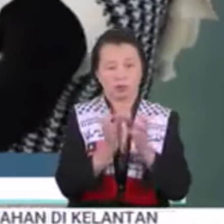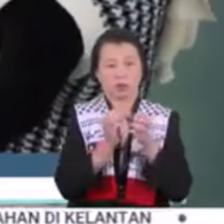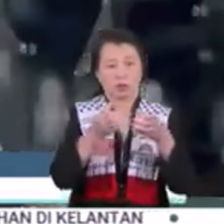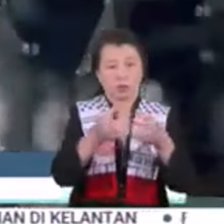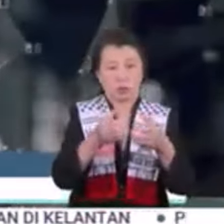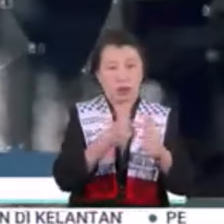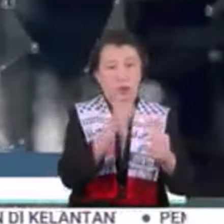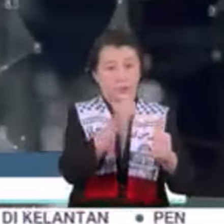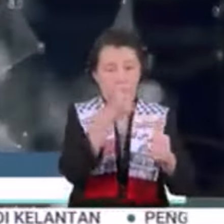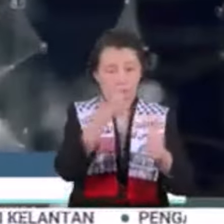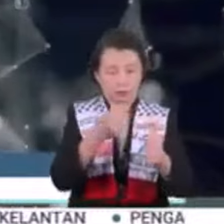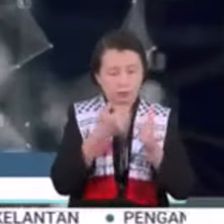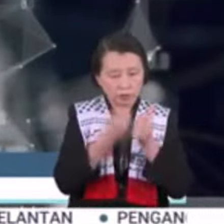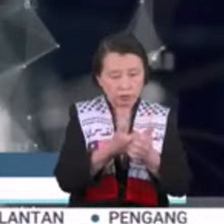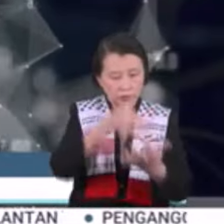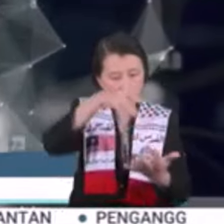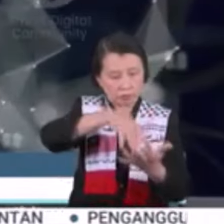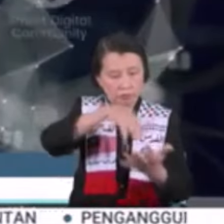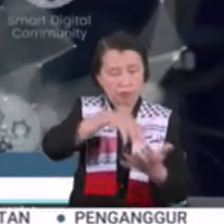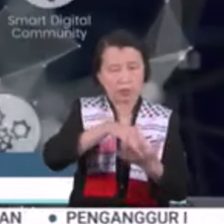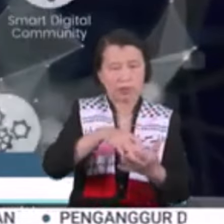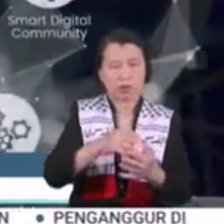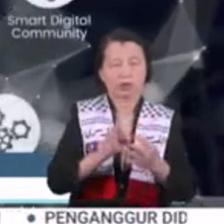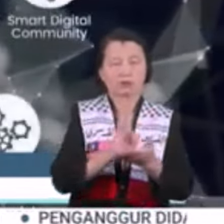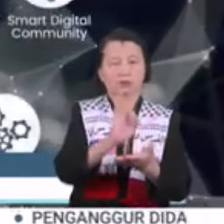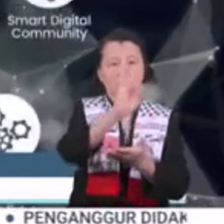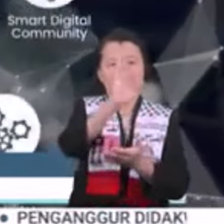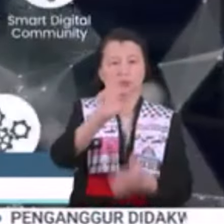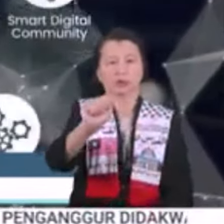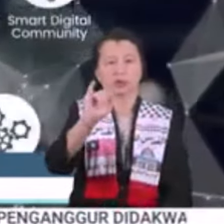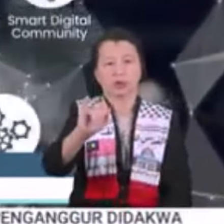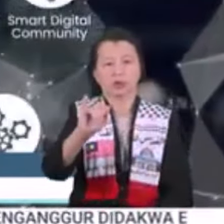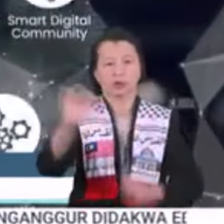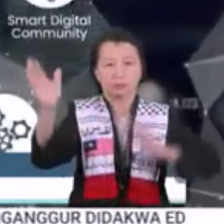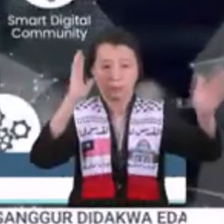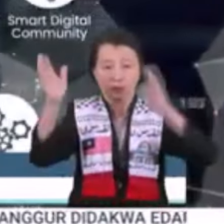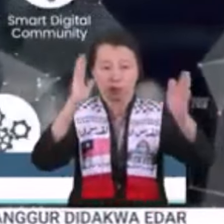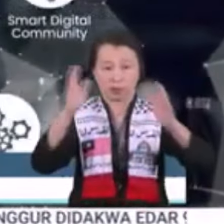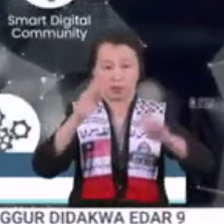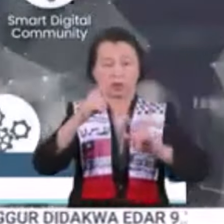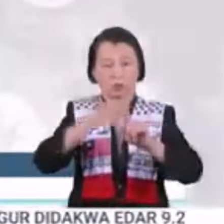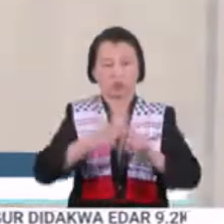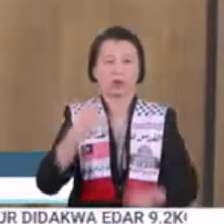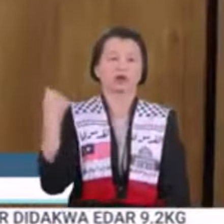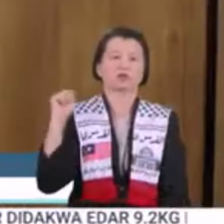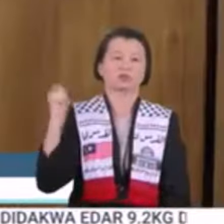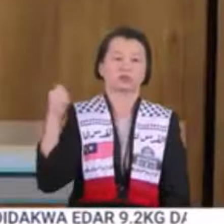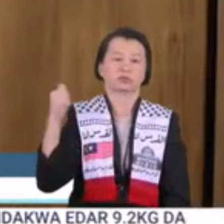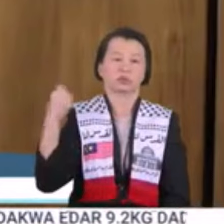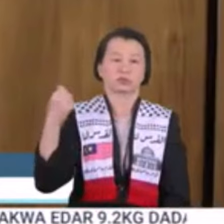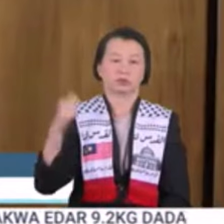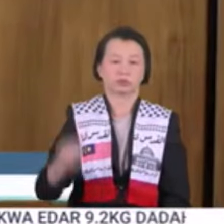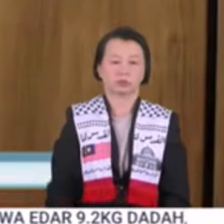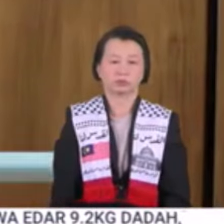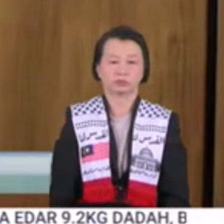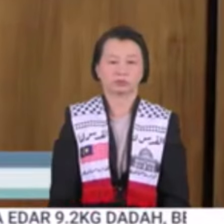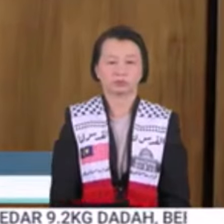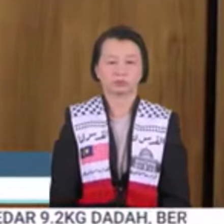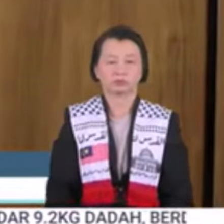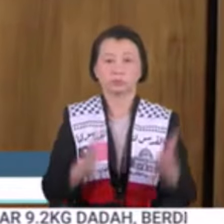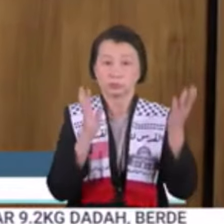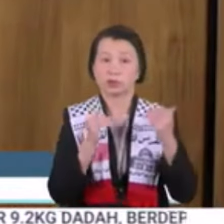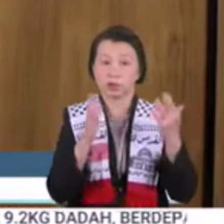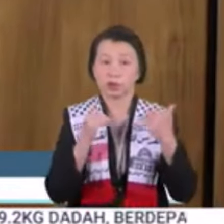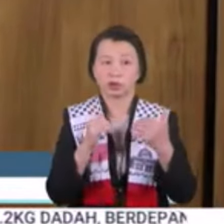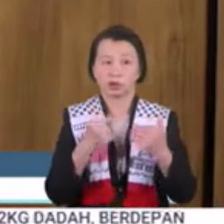perintis bagi mengikuti pengajian di Fakulti AI pertama negara menjelang Oktober ini. Dan saya berharap saya dapat